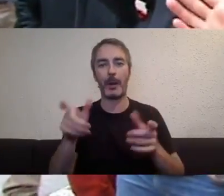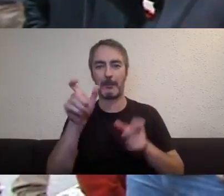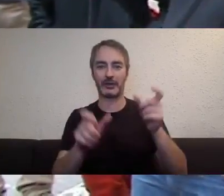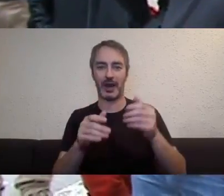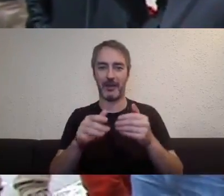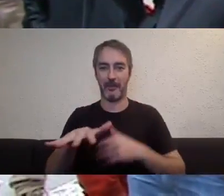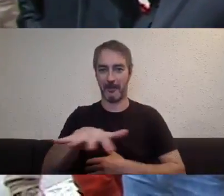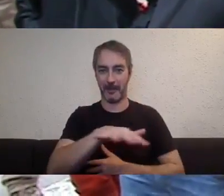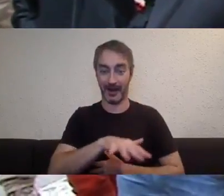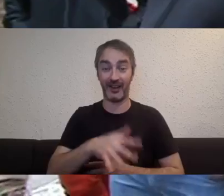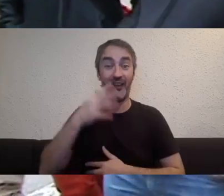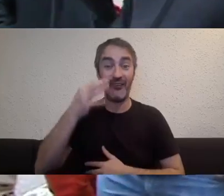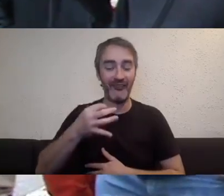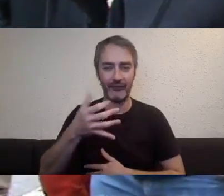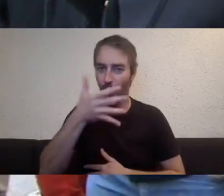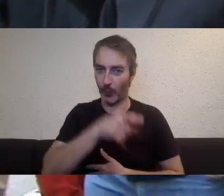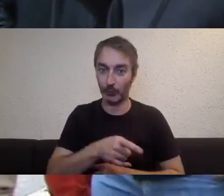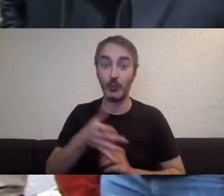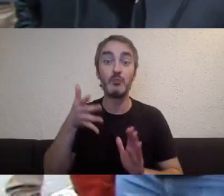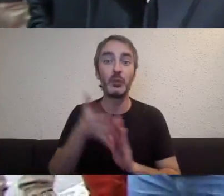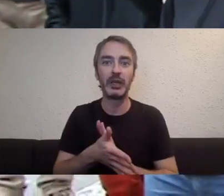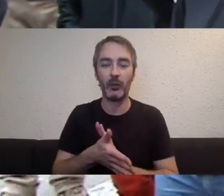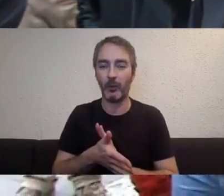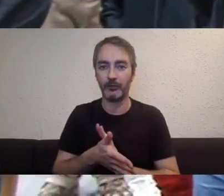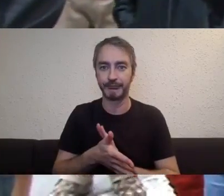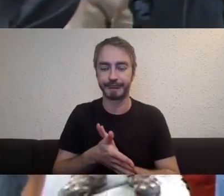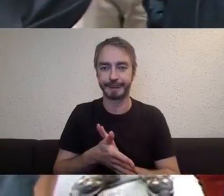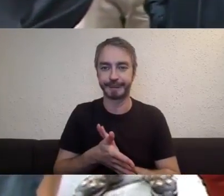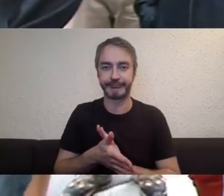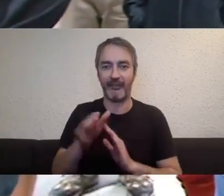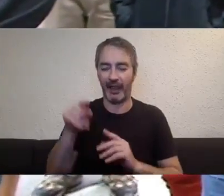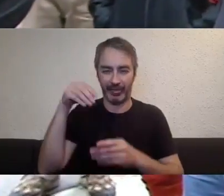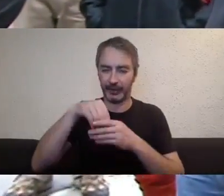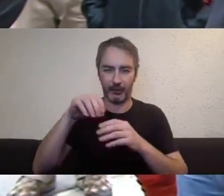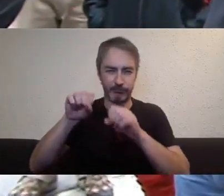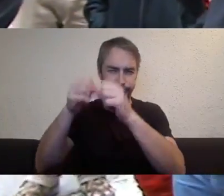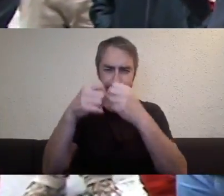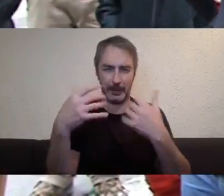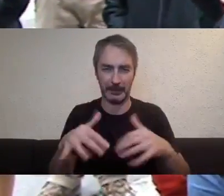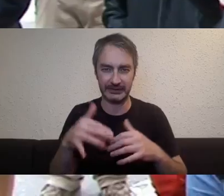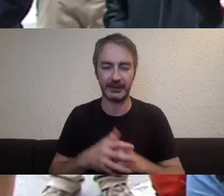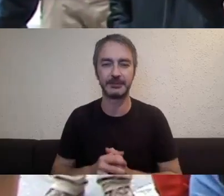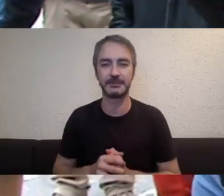perquè estava completament ruïnosa. La gent que va entrar allà ja sabeu que estava fatal.